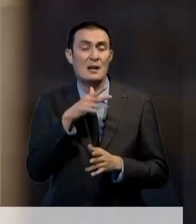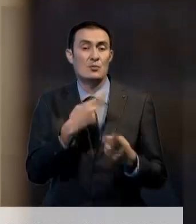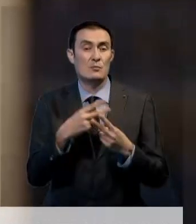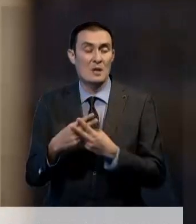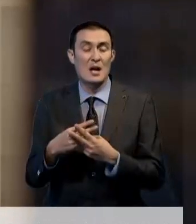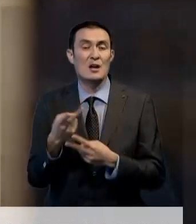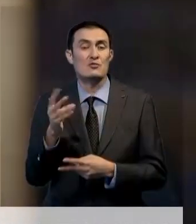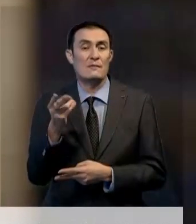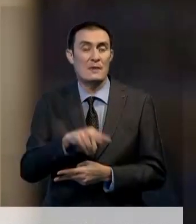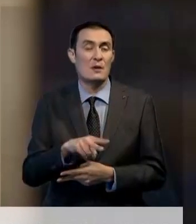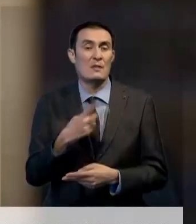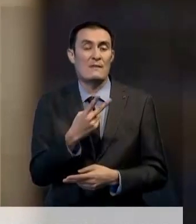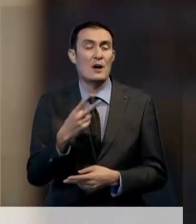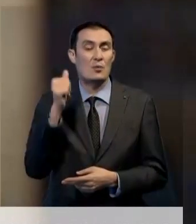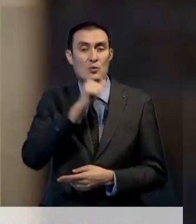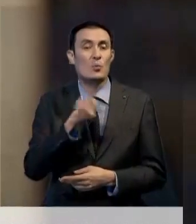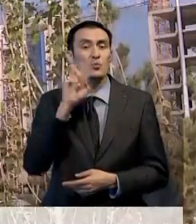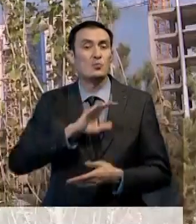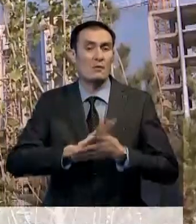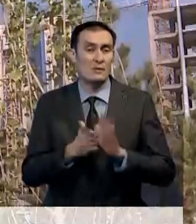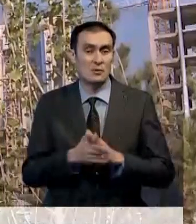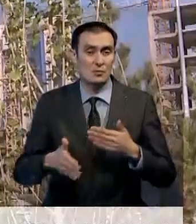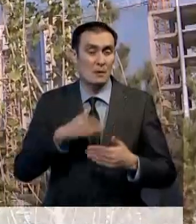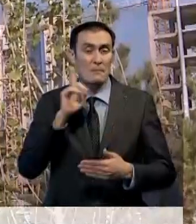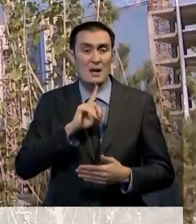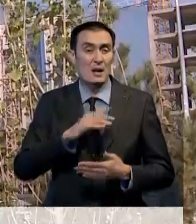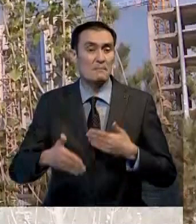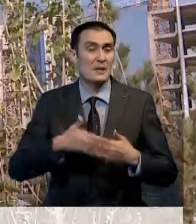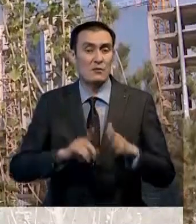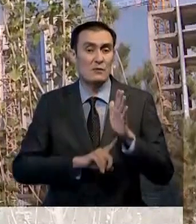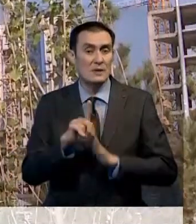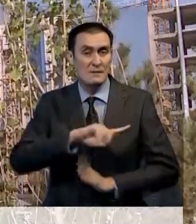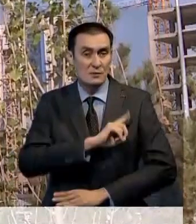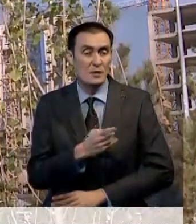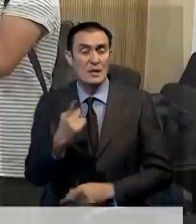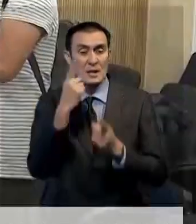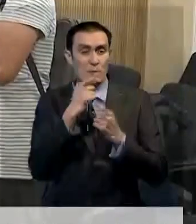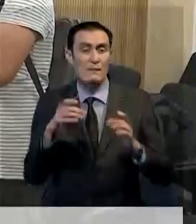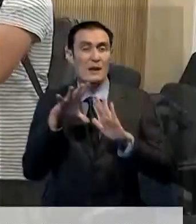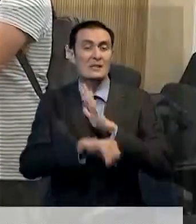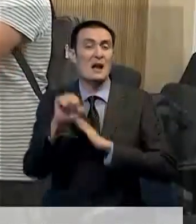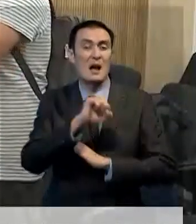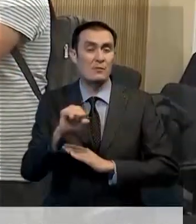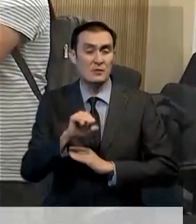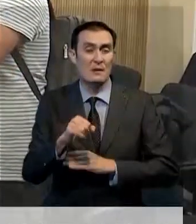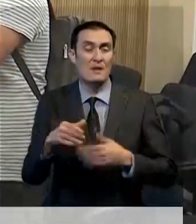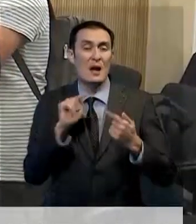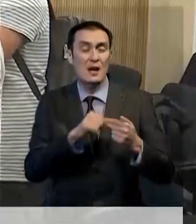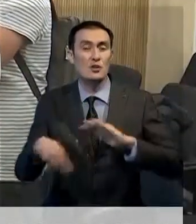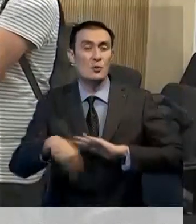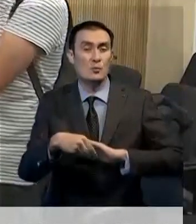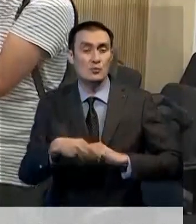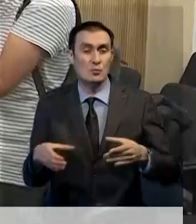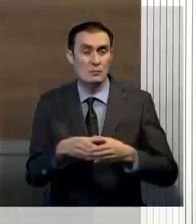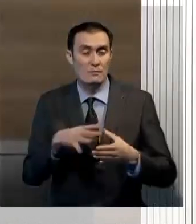по 2,5 года условного срока. Приговор пока не вступил в законную силу. Напомню, в конце августа антикор завершил